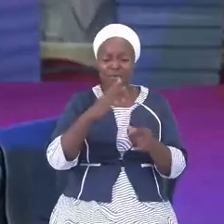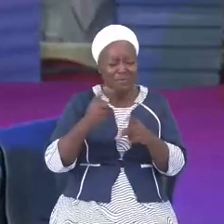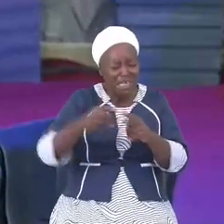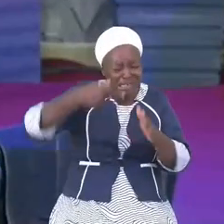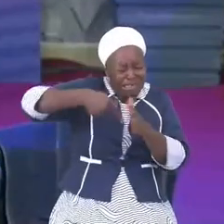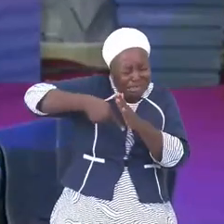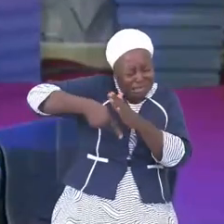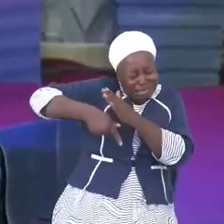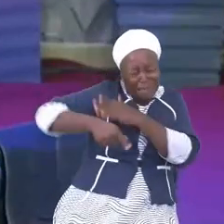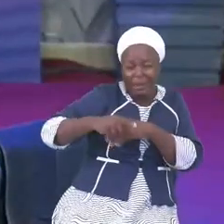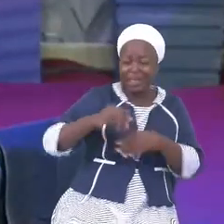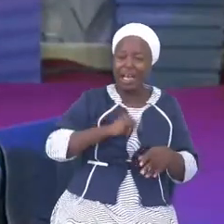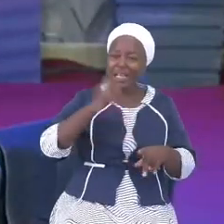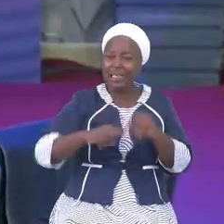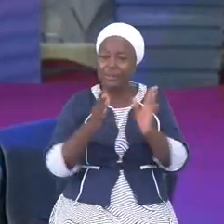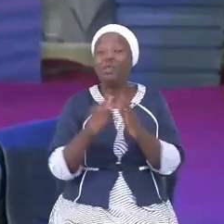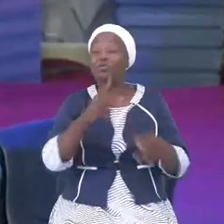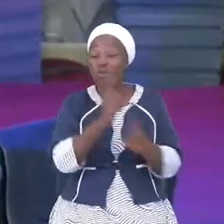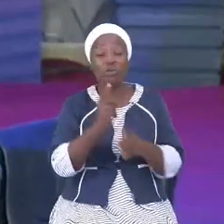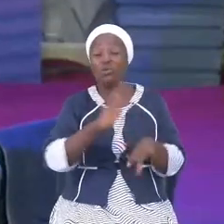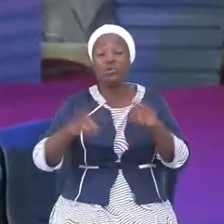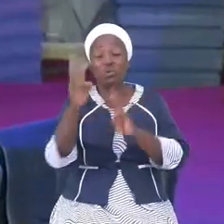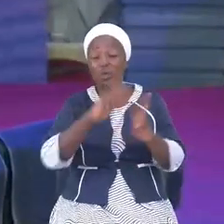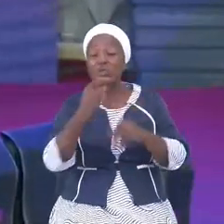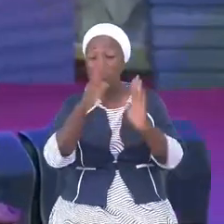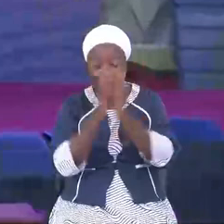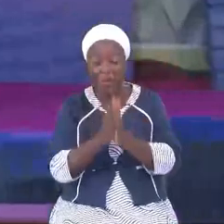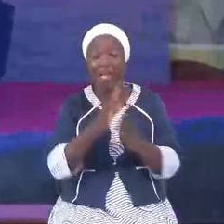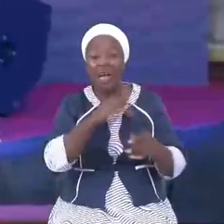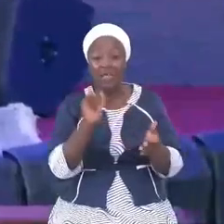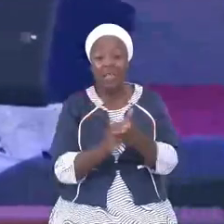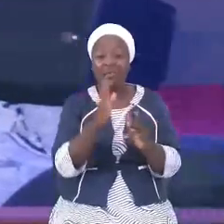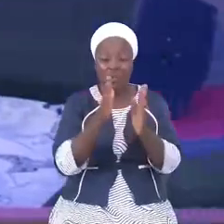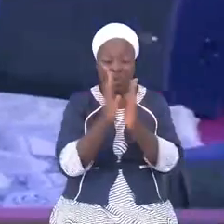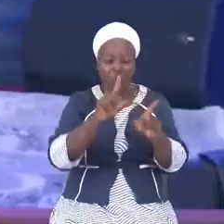descendre là-bas, prie. Ta prière ira dans ces lieux profonds.